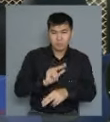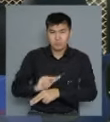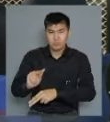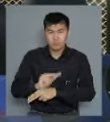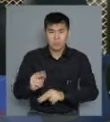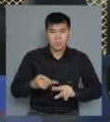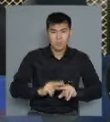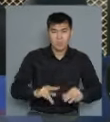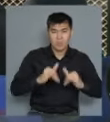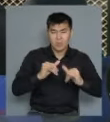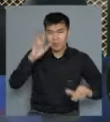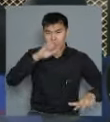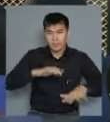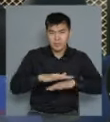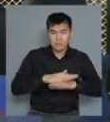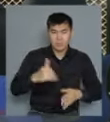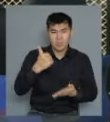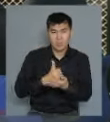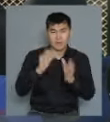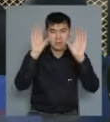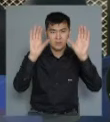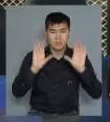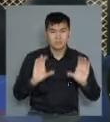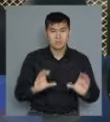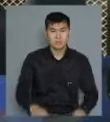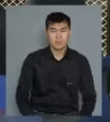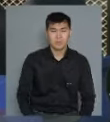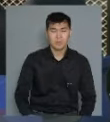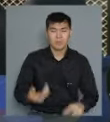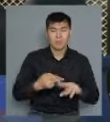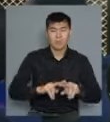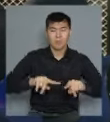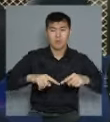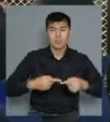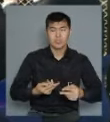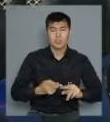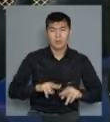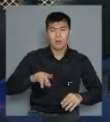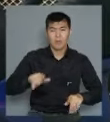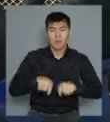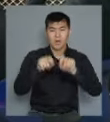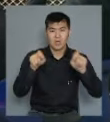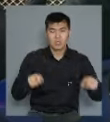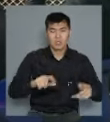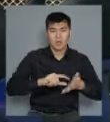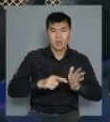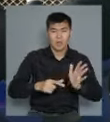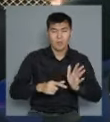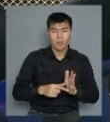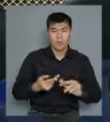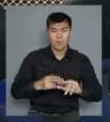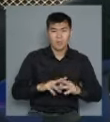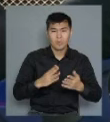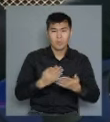дамыған мемлекеттердің негізгі қағидасы. Бұл технопарк ашылу мақсаты IT бағытында,